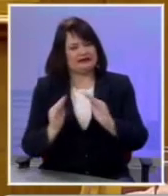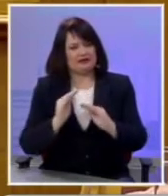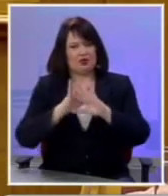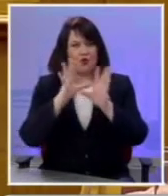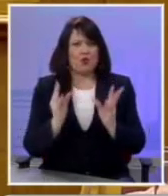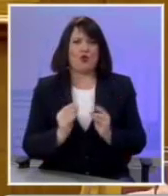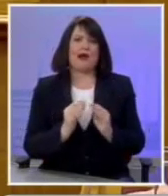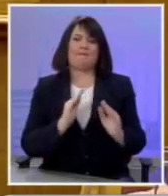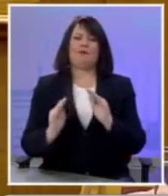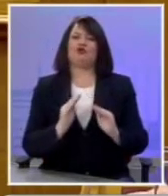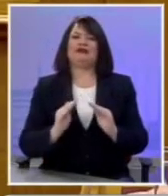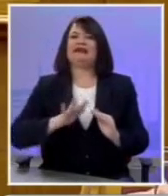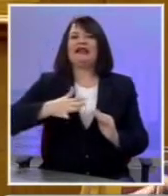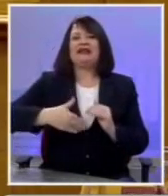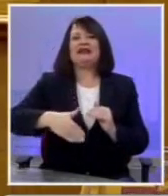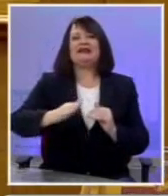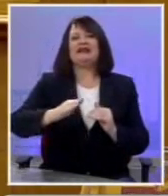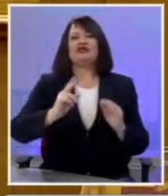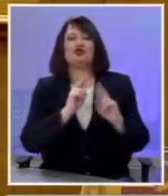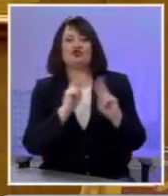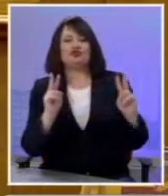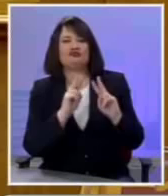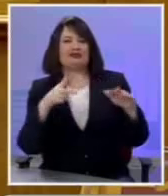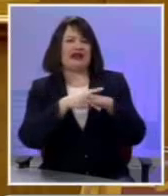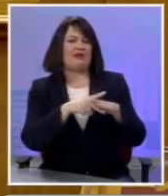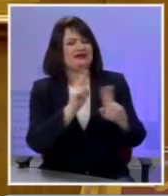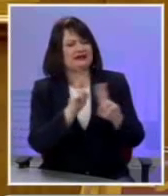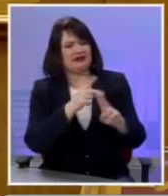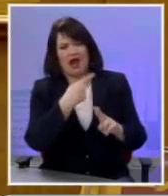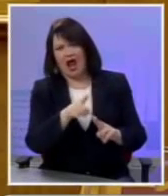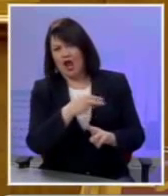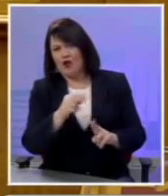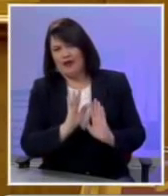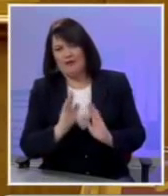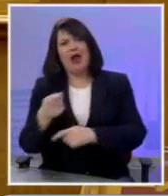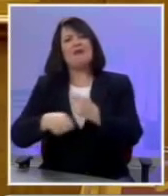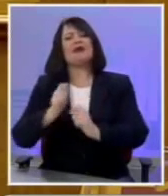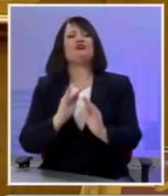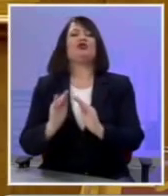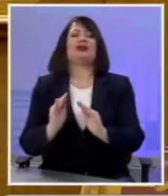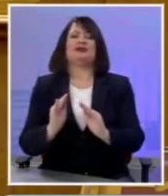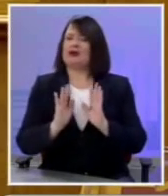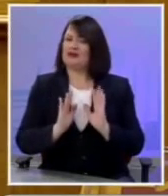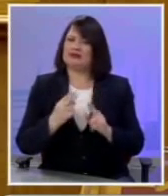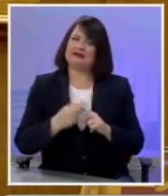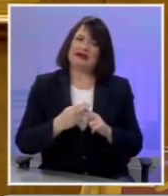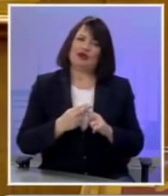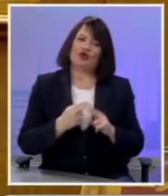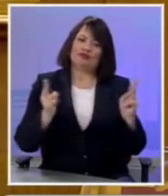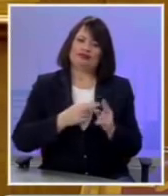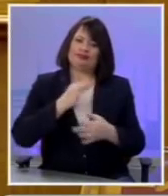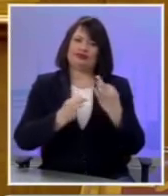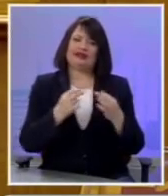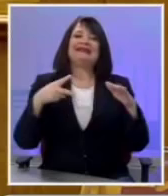πλήρως από μια ενδεχόμενη τραπεζική εκαθάριση, και αυτό είναι εξαιρετικά σημαντικό. Με δύο λόγια,